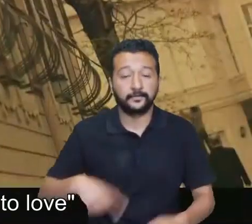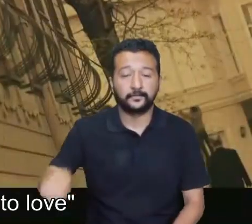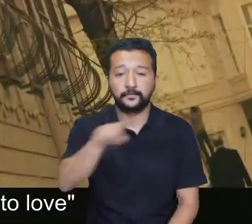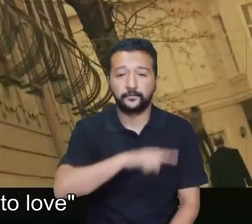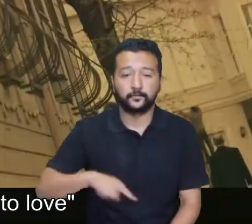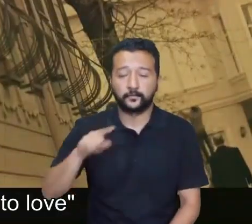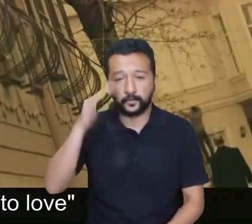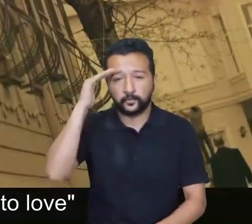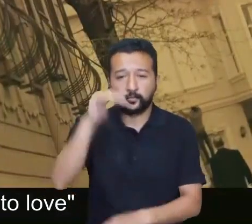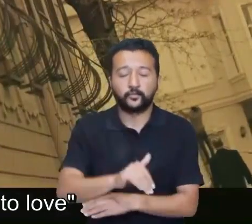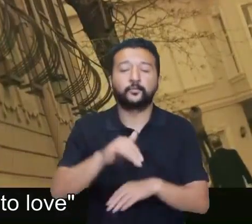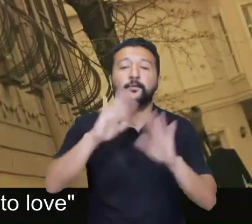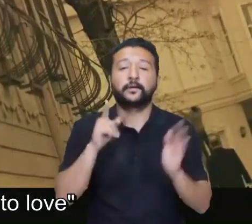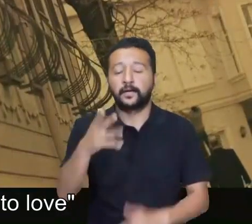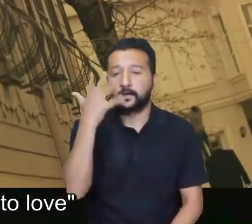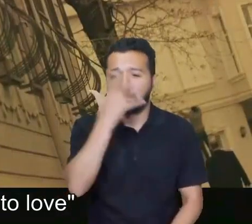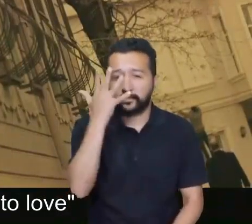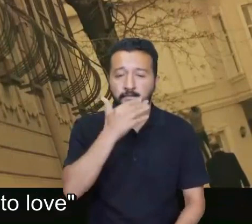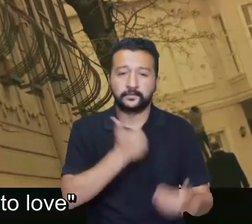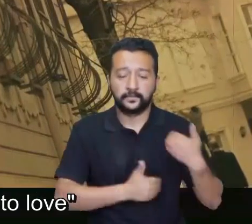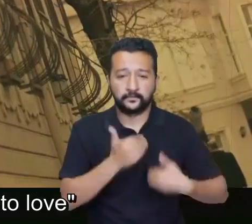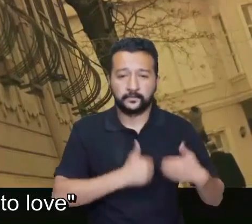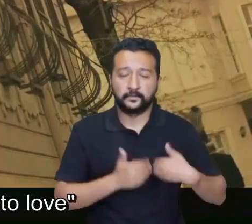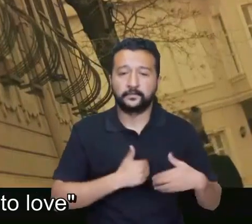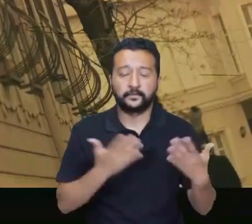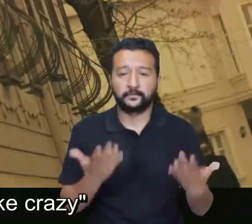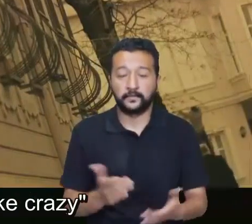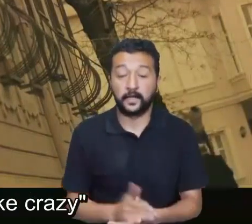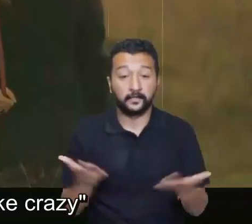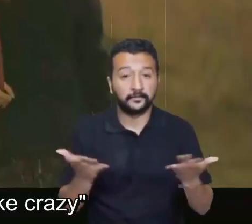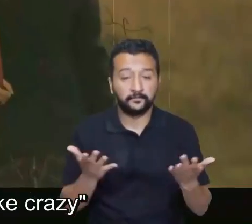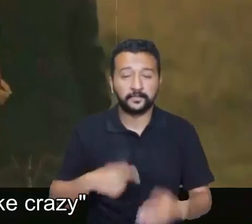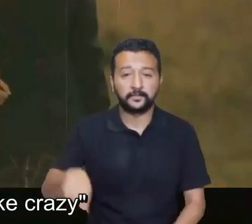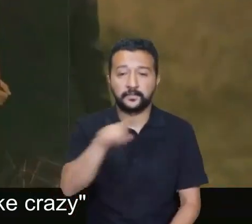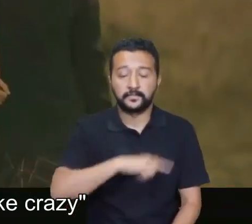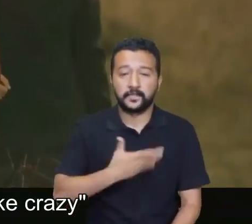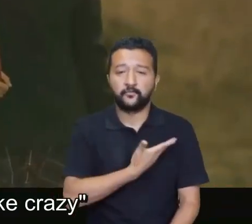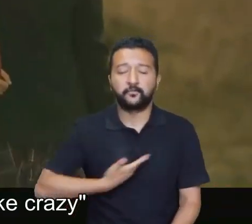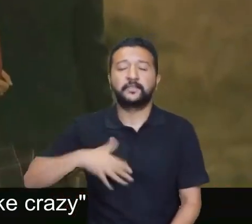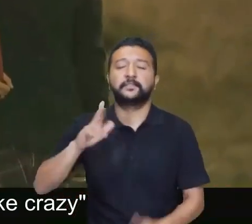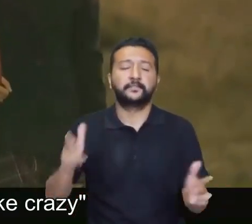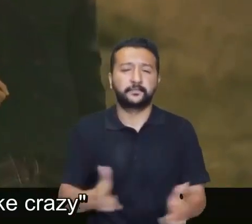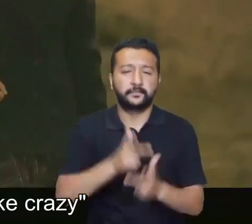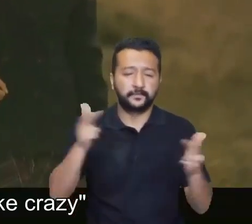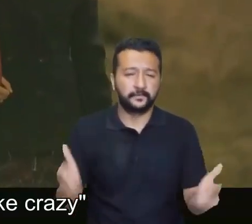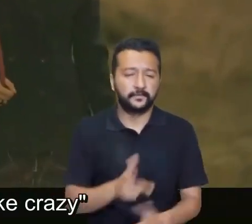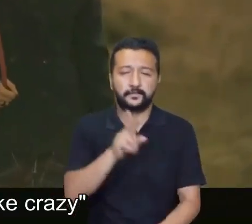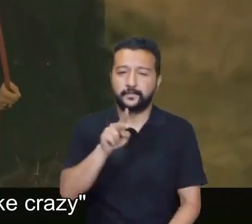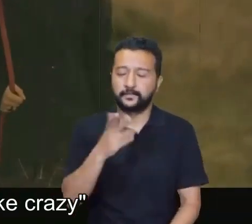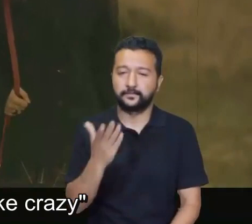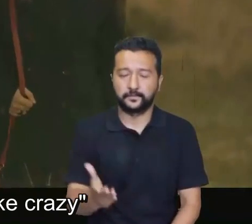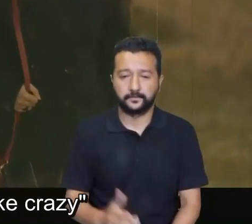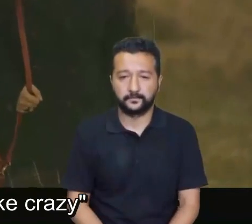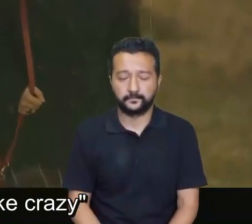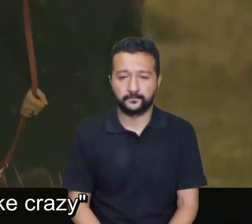komutan masaya eğilerek sert hareketlerle etrafında dolandı. Münir kaşları kalkık mahsum. Adile bavuluyla hayal